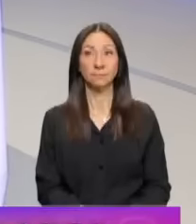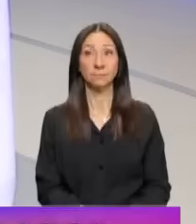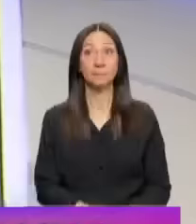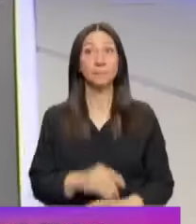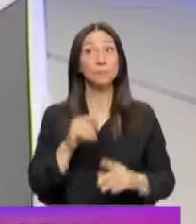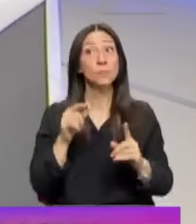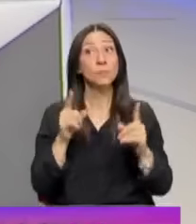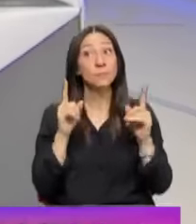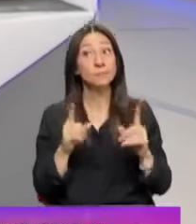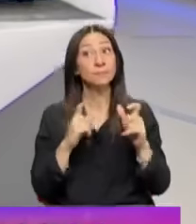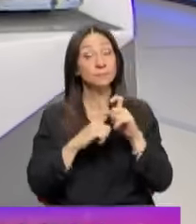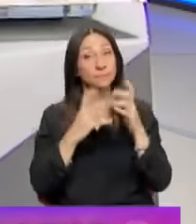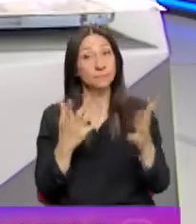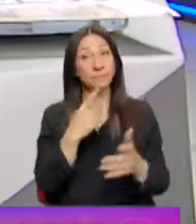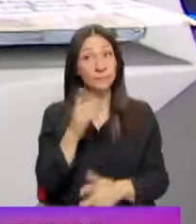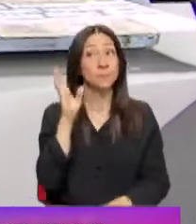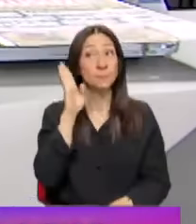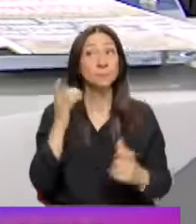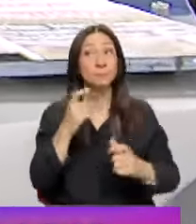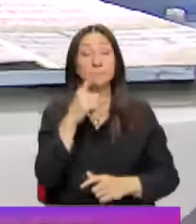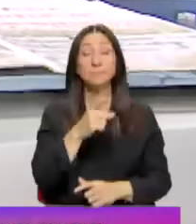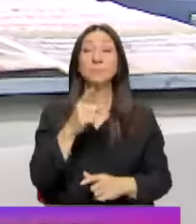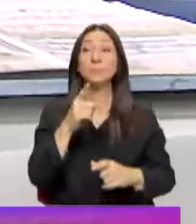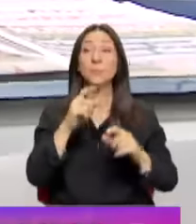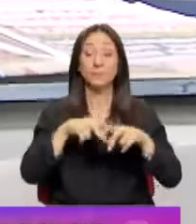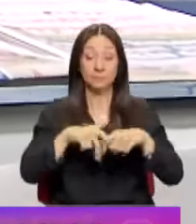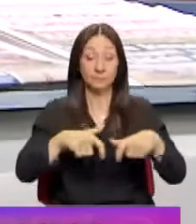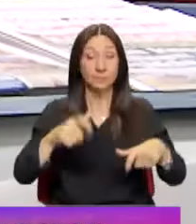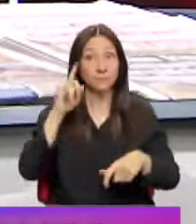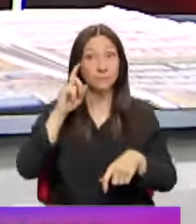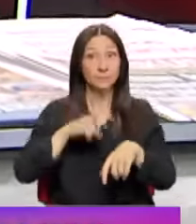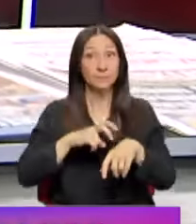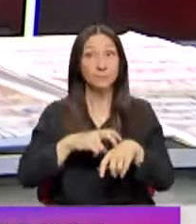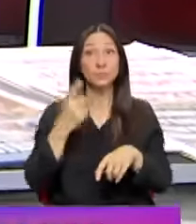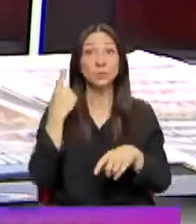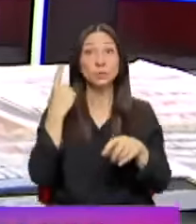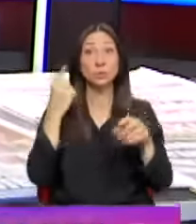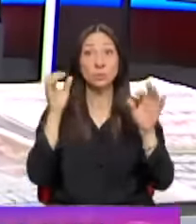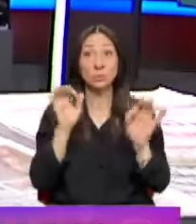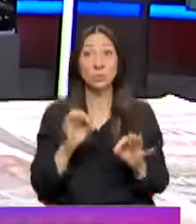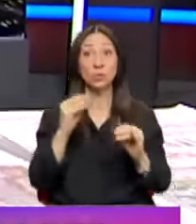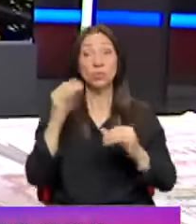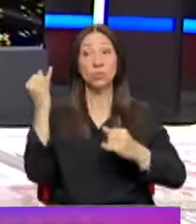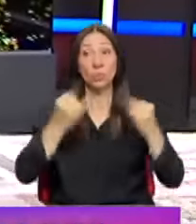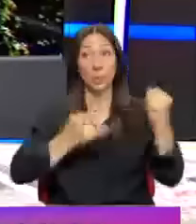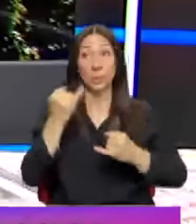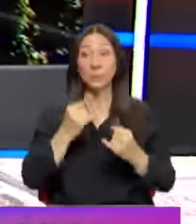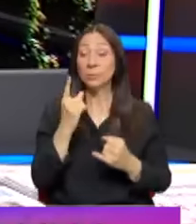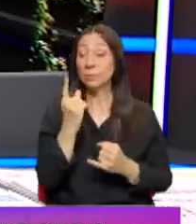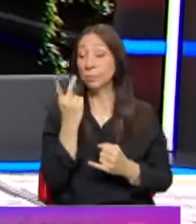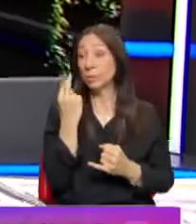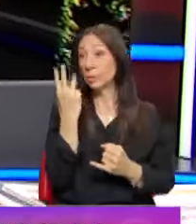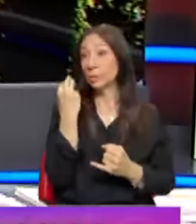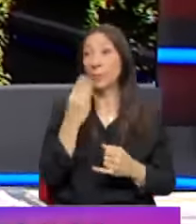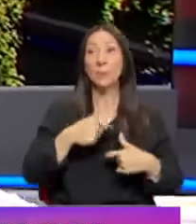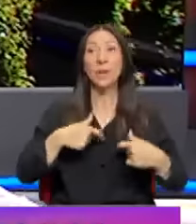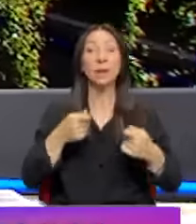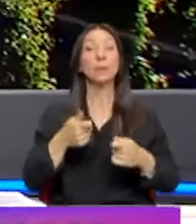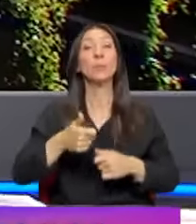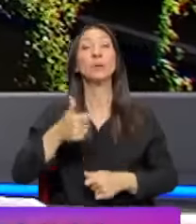Bu arada geçmiş olsun diyelim Malatya'ya da başlığımızı hatırlatalım. Dün itibariyle de çok tartışıldı. Birkaç gün önce Milli